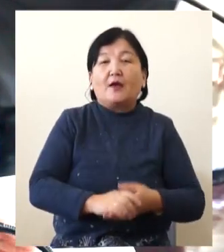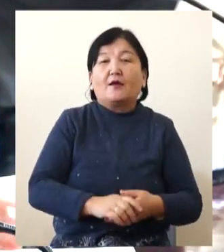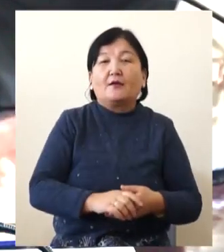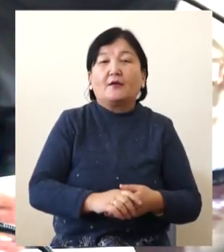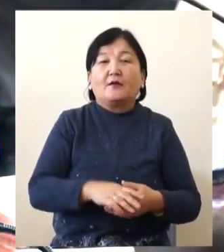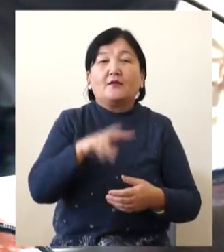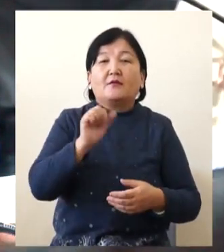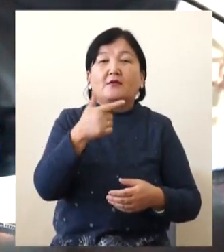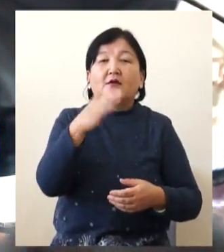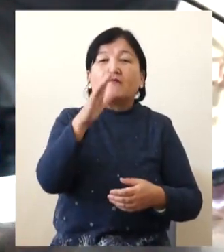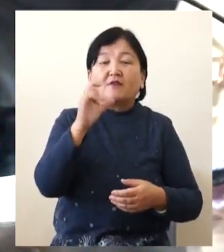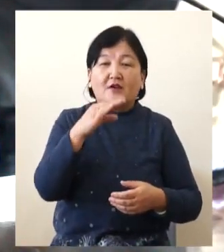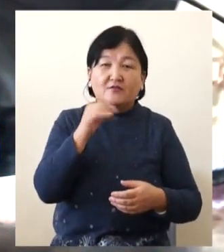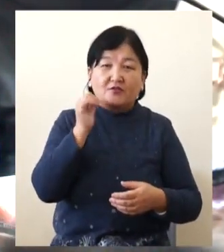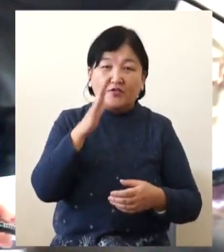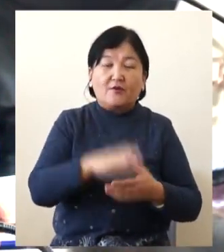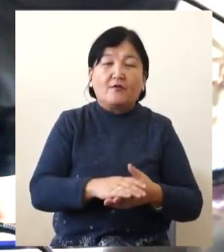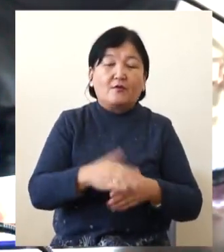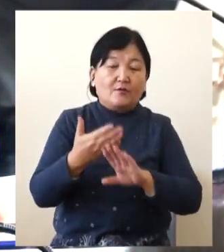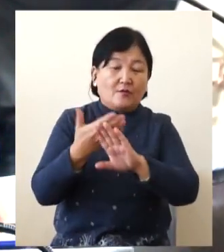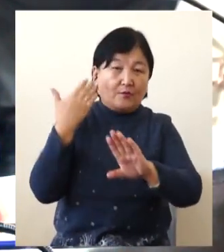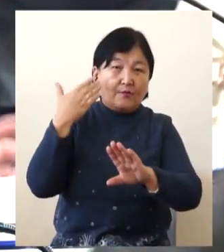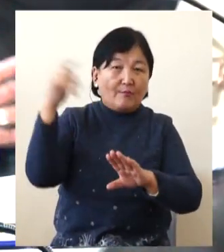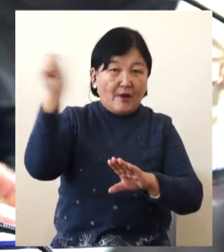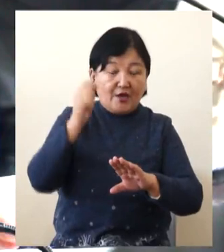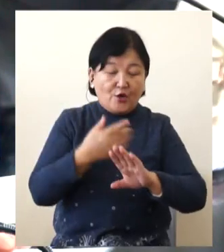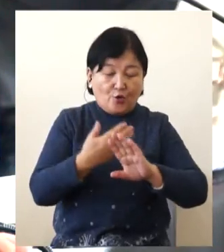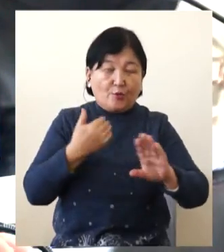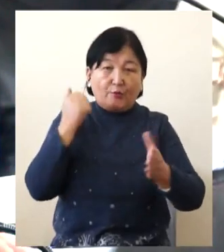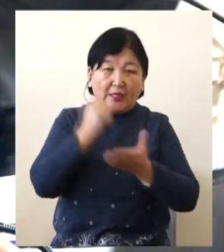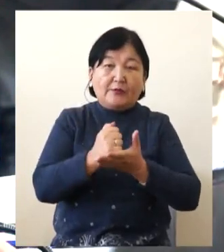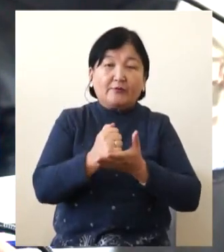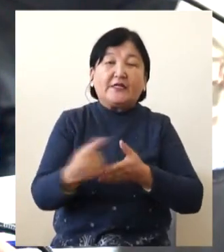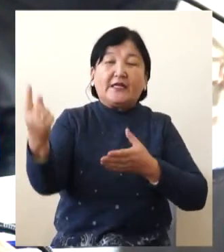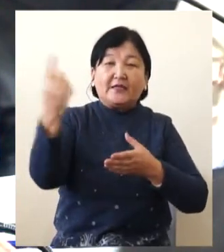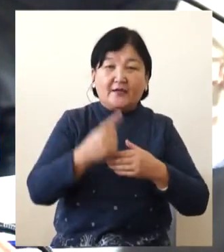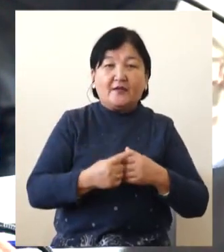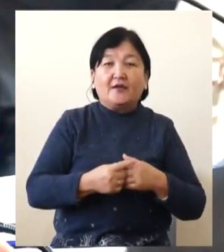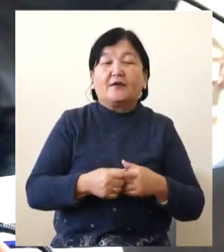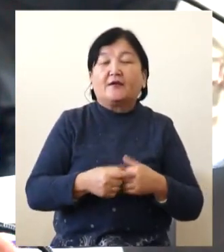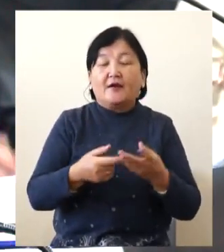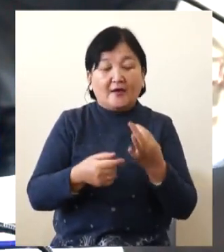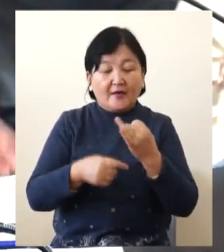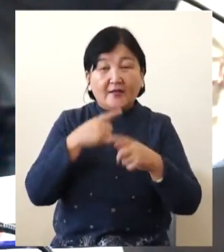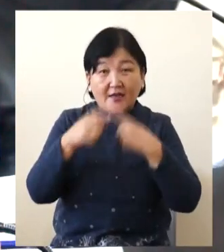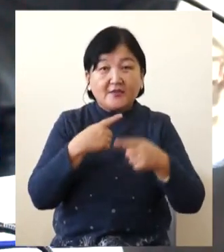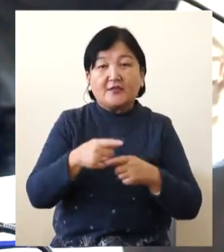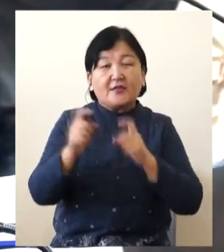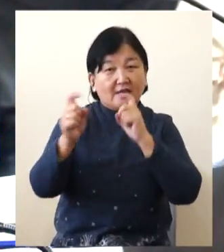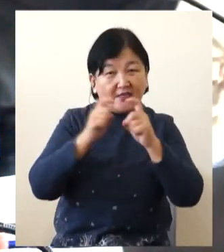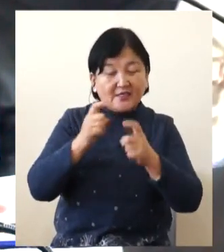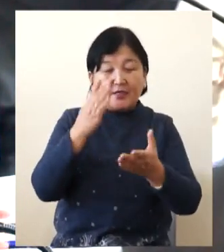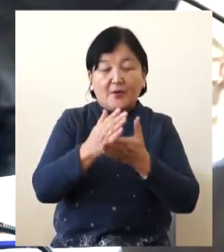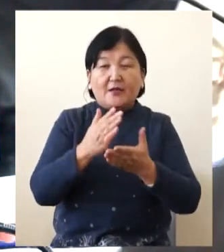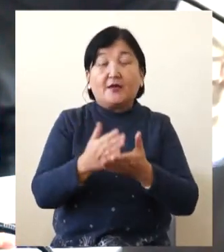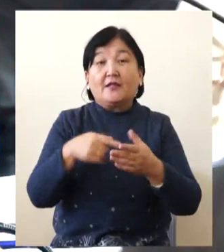ажилтнуудын тэнхээ хамжуу одоо наадмын өмнө батлуулчихъя гэлээ. Ард өмнө наад хүлээчихсэн чинхэнэ ёстой юу юм байхгүй. Хэлцээ дэмжсэн